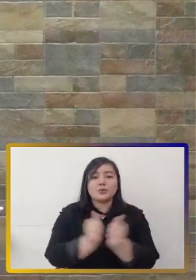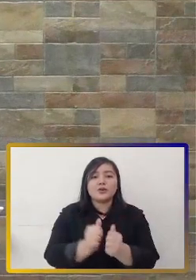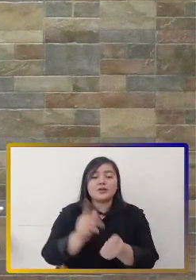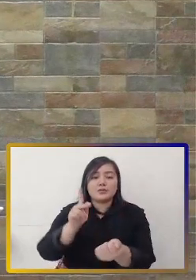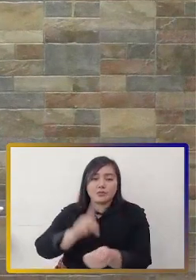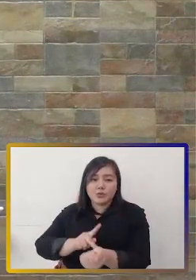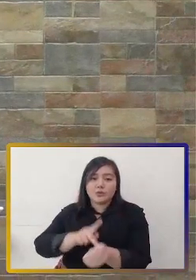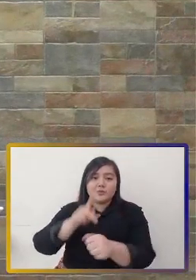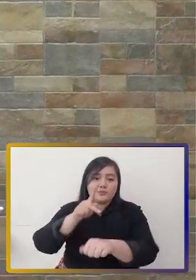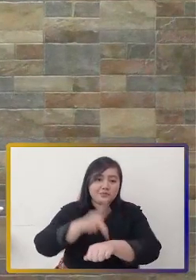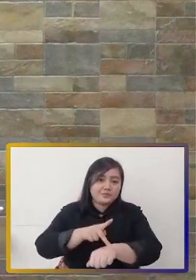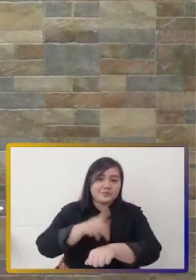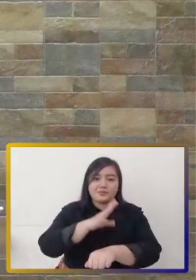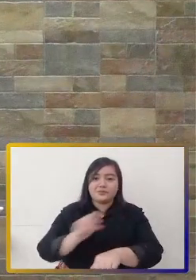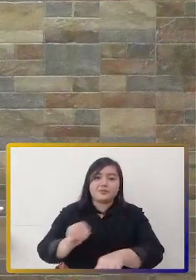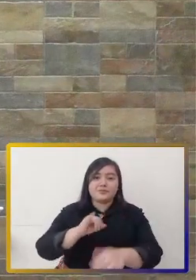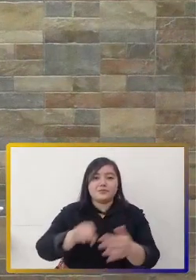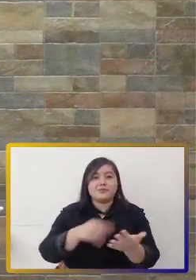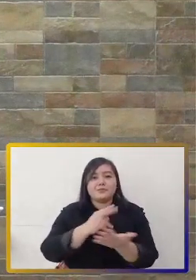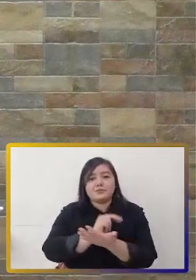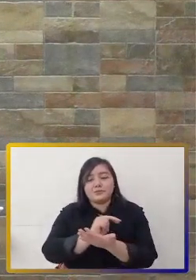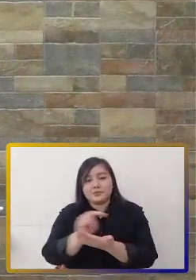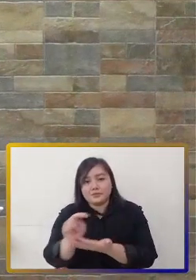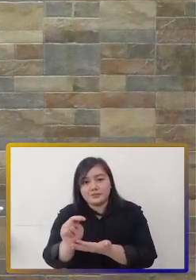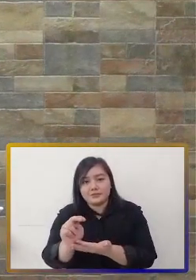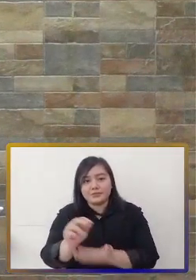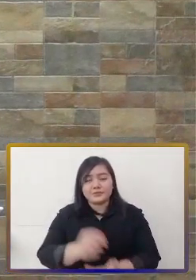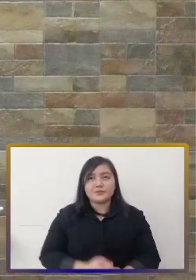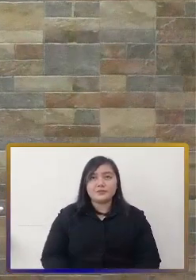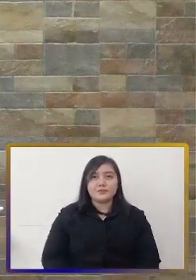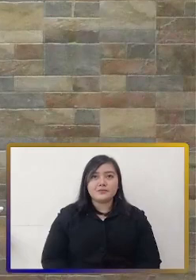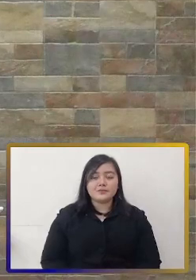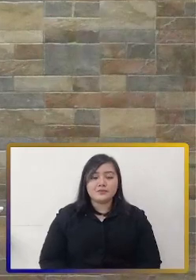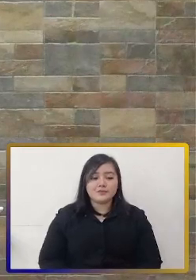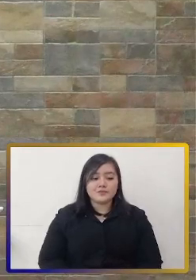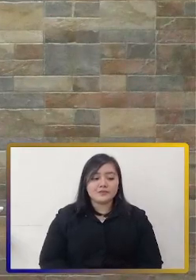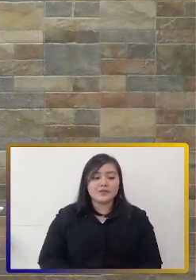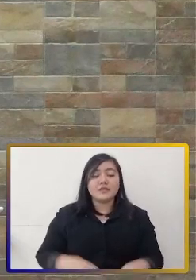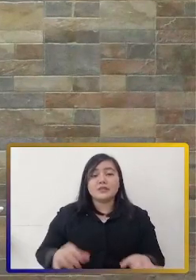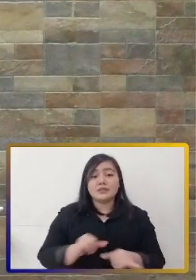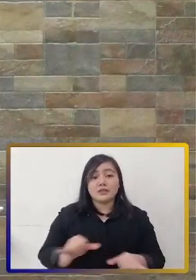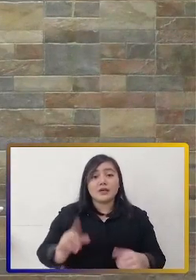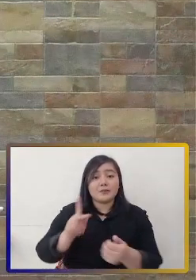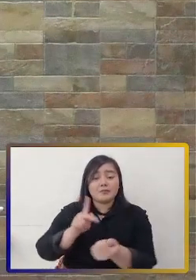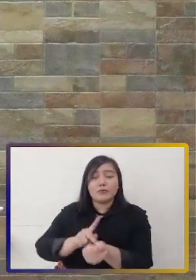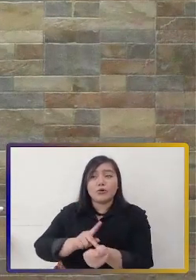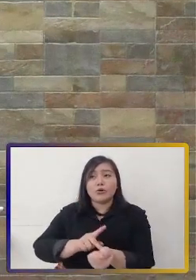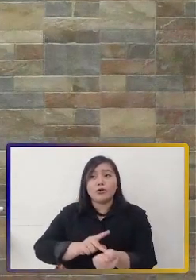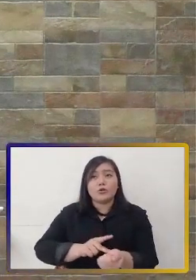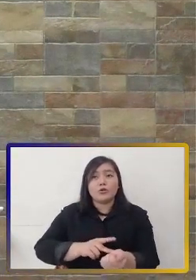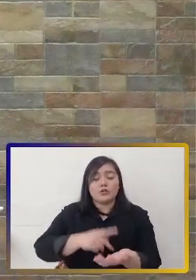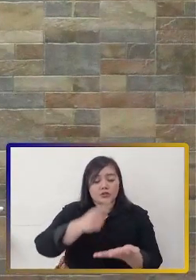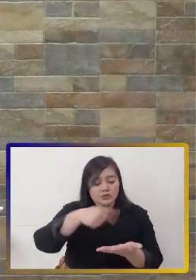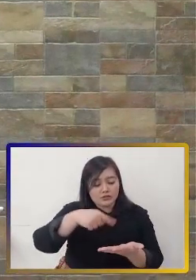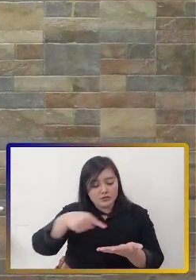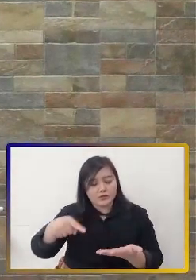see? Now, ito po mga kapatid, nagsulat din po siya ng letter sa Corinthian church. Alright? He